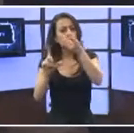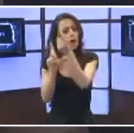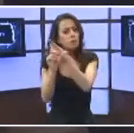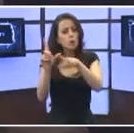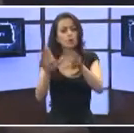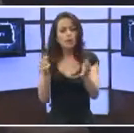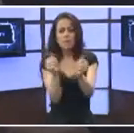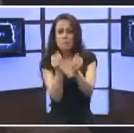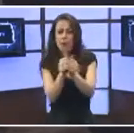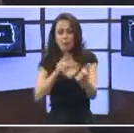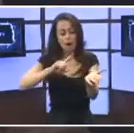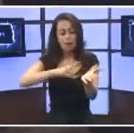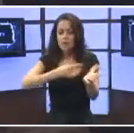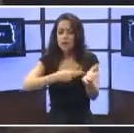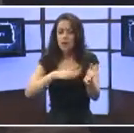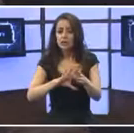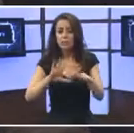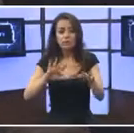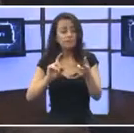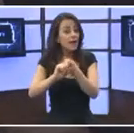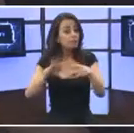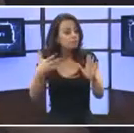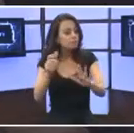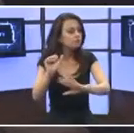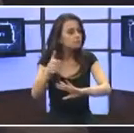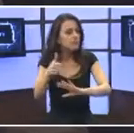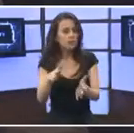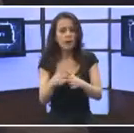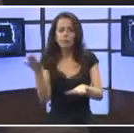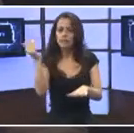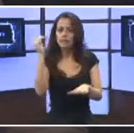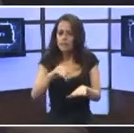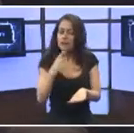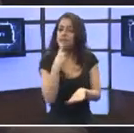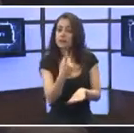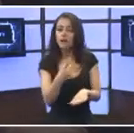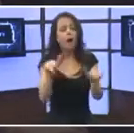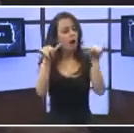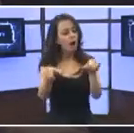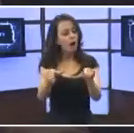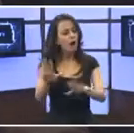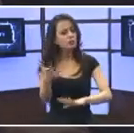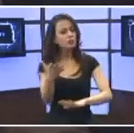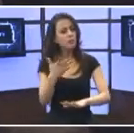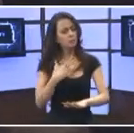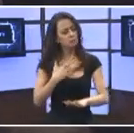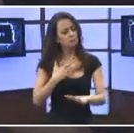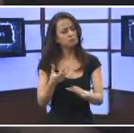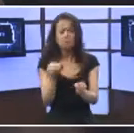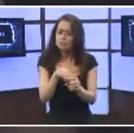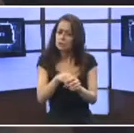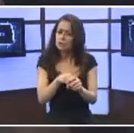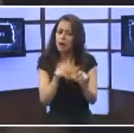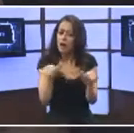imza attık ve ne zaman dediniz ya alo desem gelir diye. Her aynı zaman, şey evet, bizim için de geçerli. Demek ki